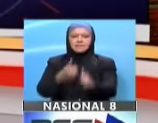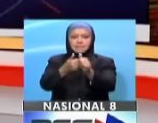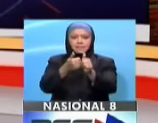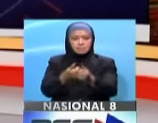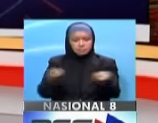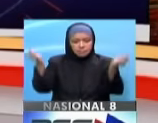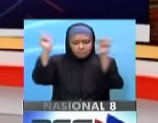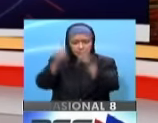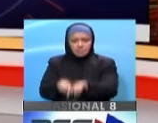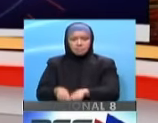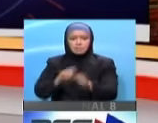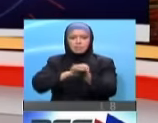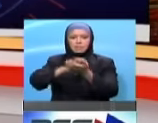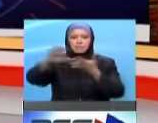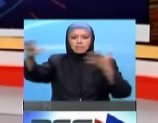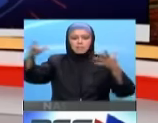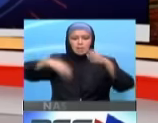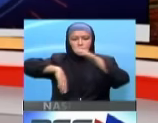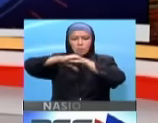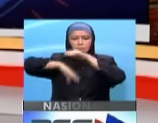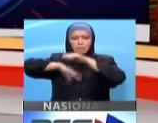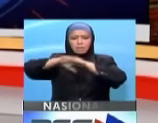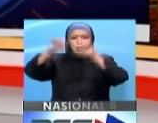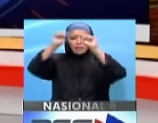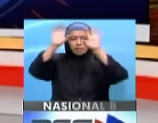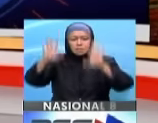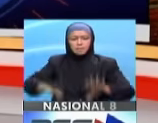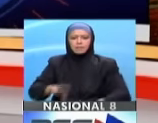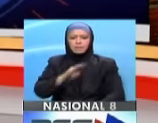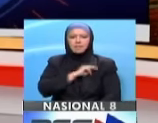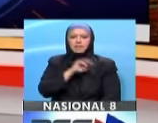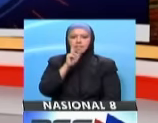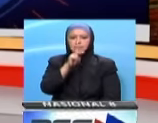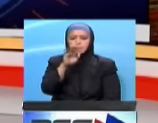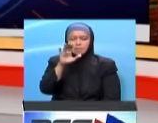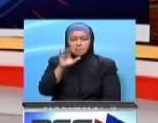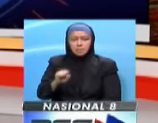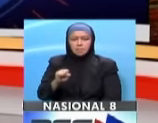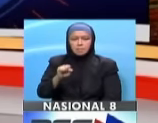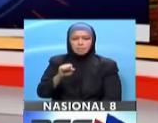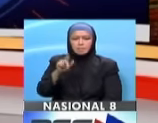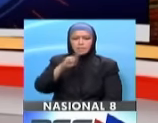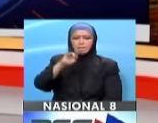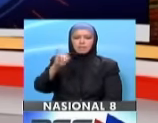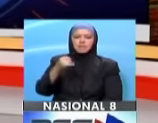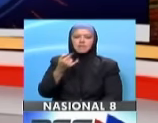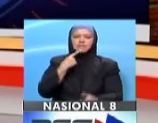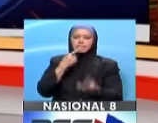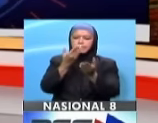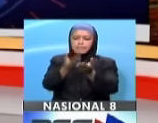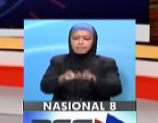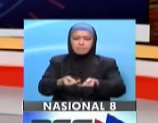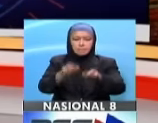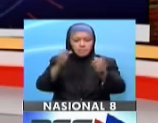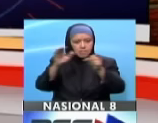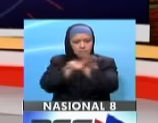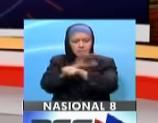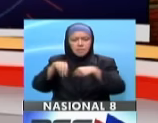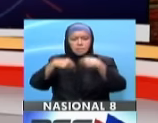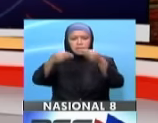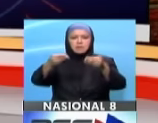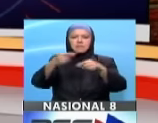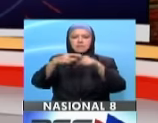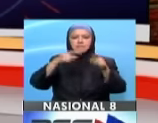Susulan insiden kekecohan bola sepak di Shah Alam, Menteri Belia dan Sukan Khairi Jamaluddin Abu Bakar menyerahkan sepenuhnya kepada Pensuruhjaya Sukan Datuk